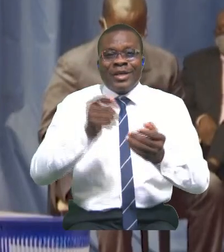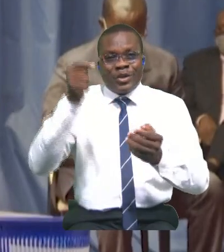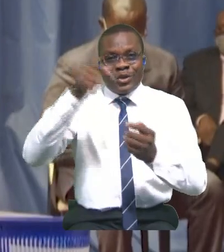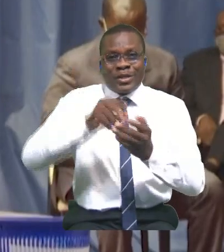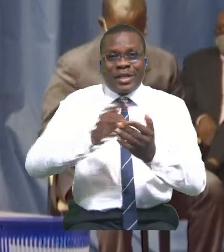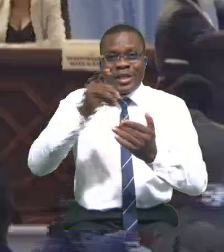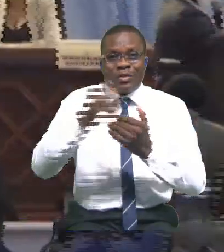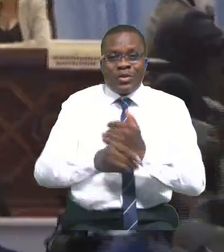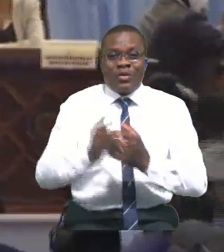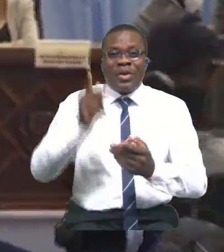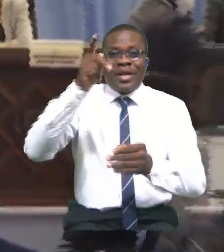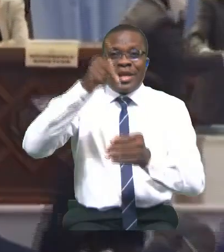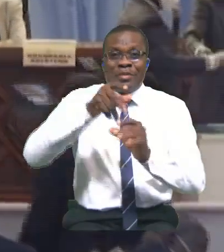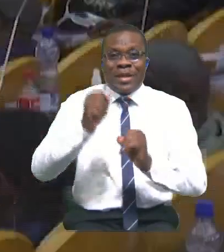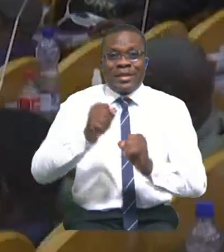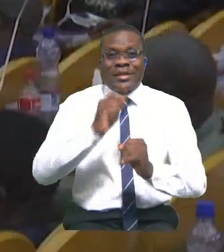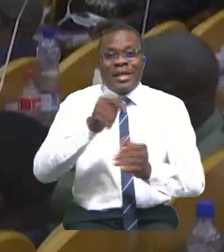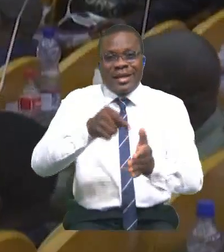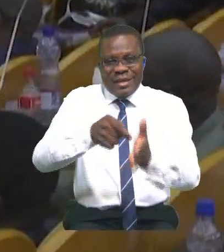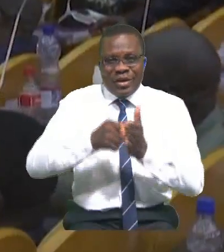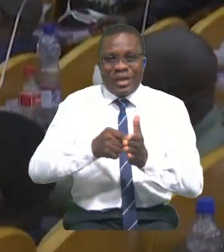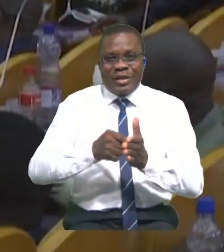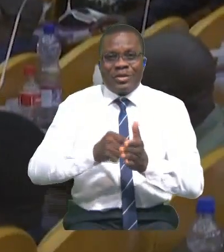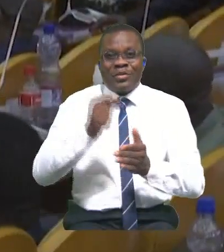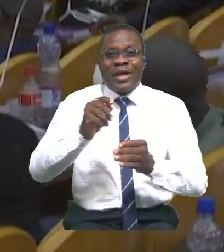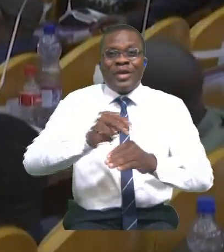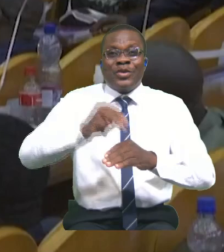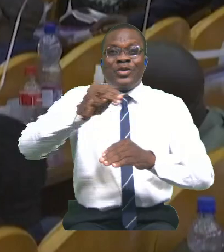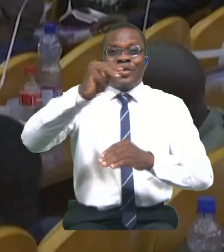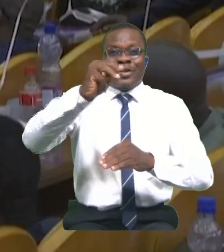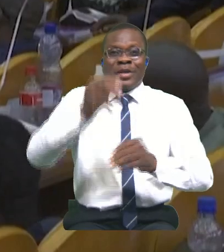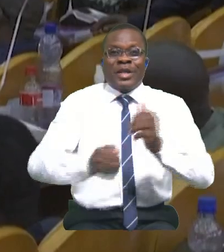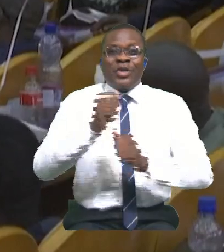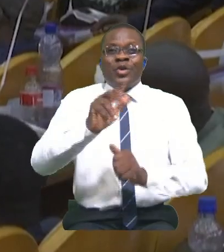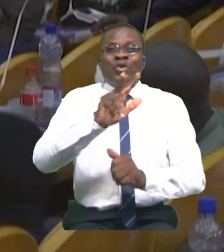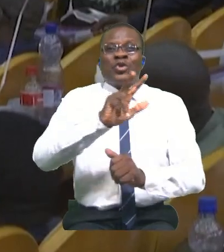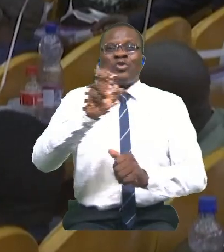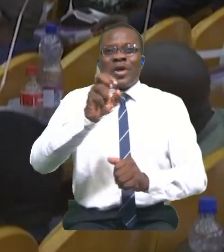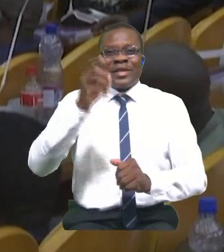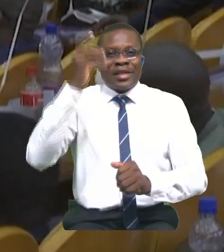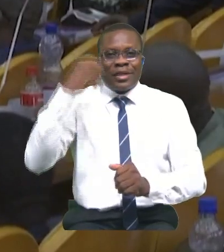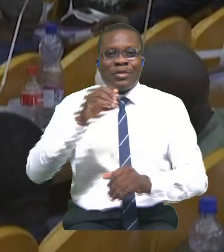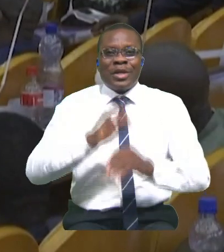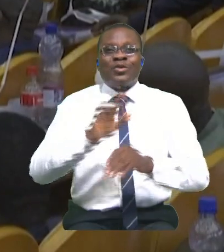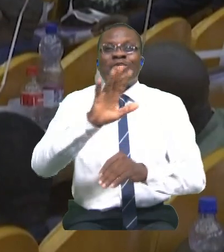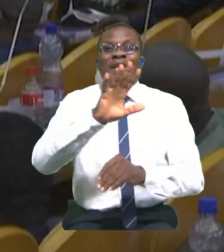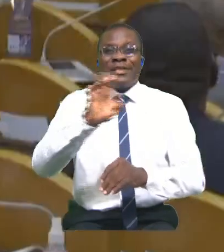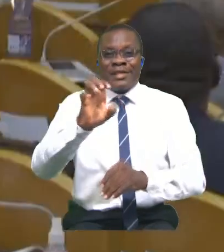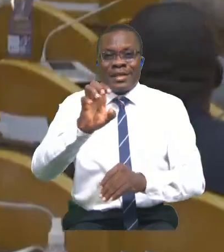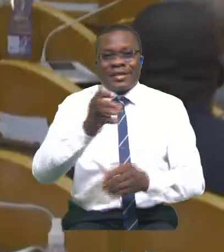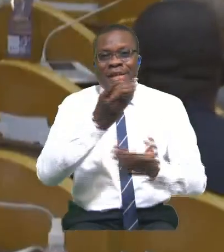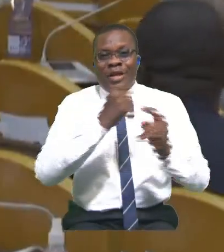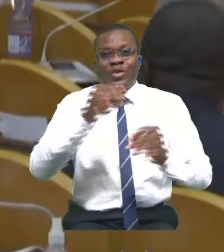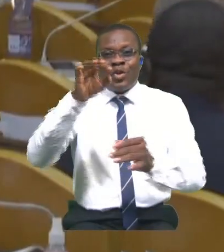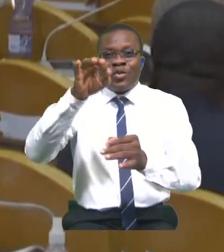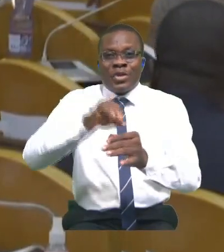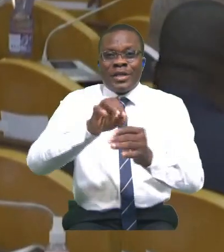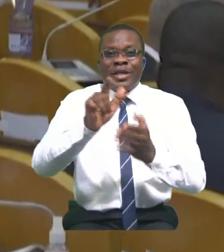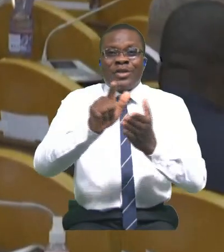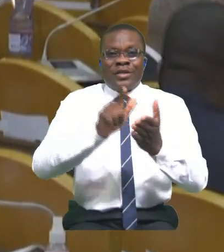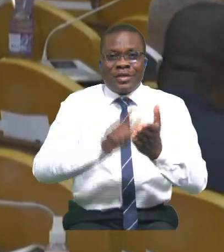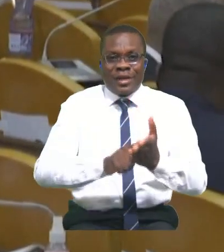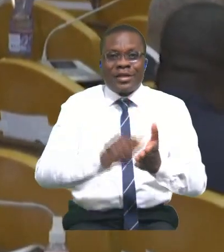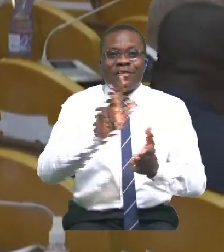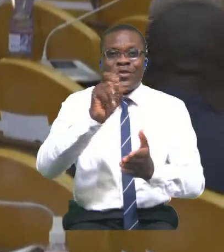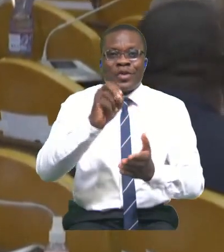partisans de Joseph Kabila revendiquaient une majorité de plus de 300 députés sur les 500 depuis les élections législatives du 30